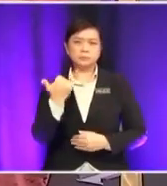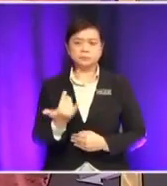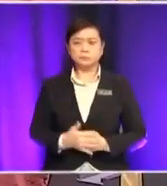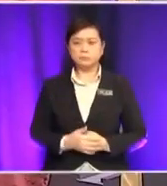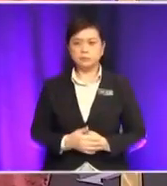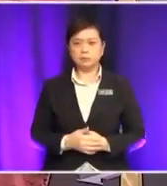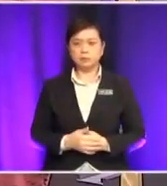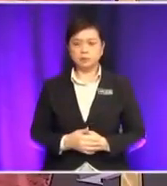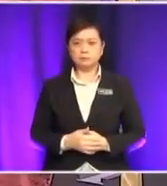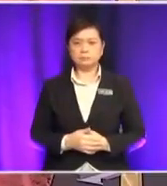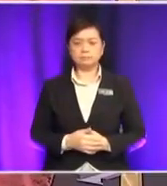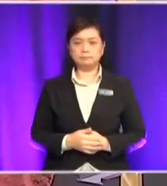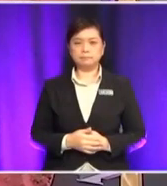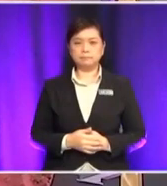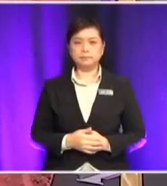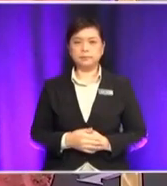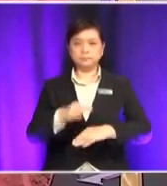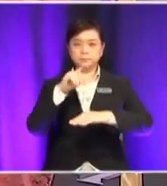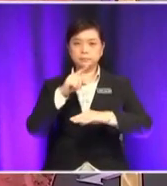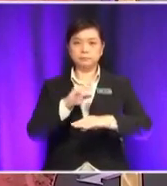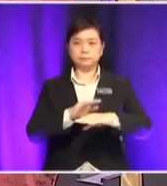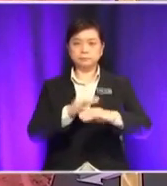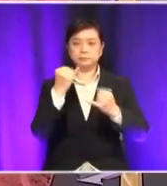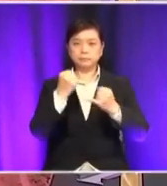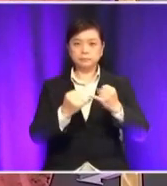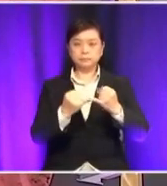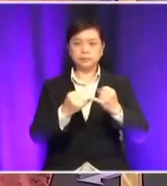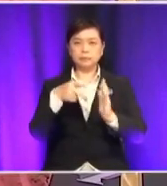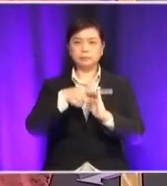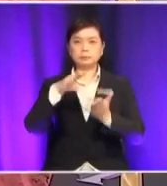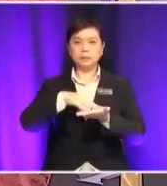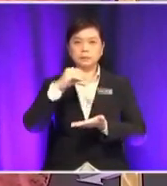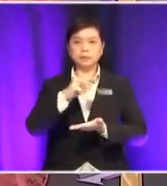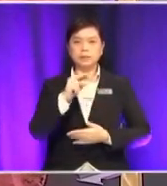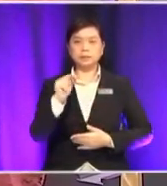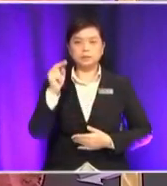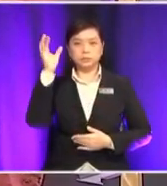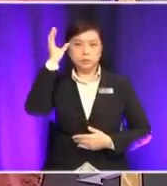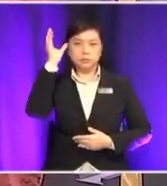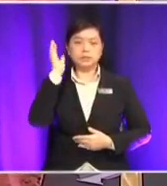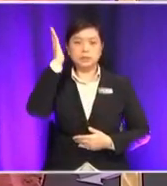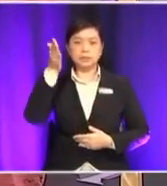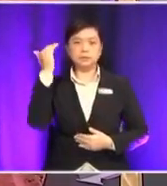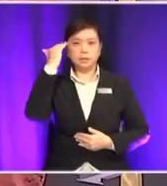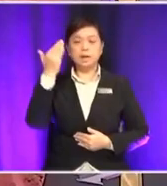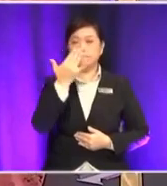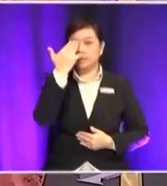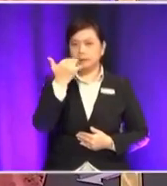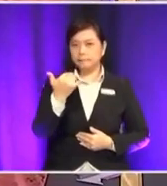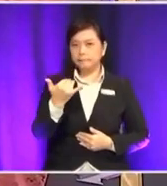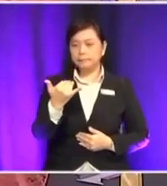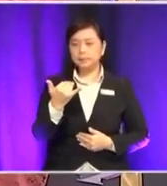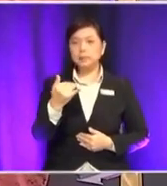pada akhir pembelajaran kita hari ini Kris Kris akan mendapat tahu mengapa kita punya gaming kita ini